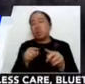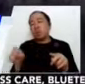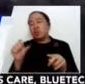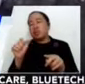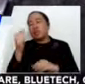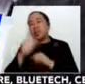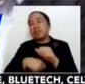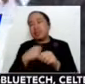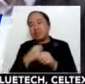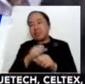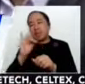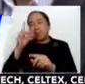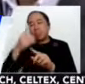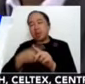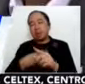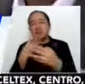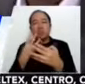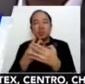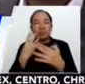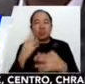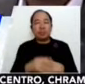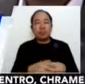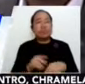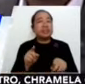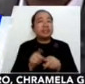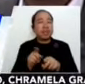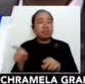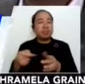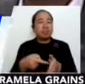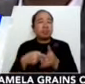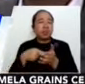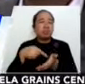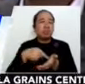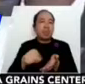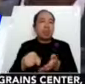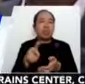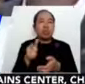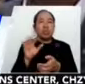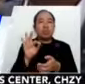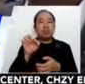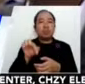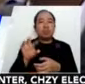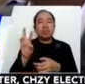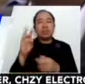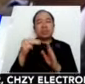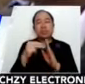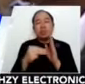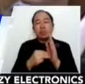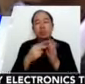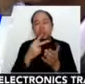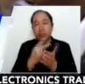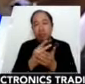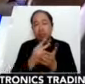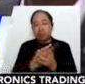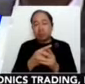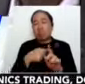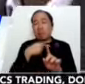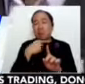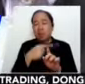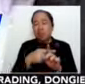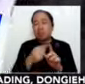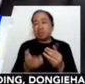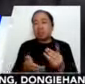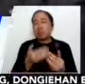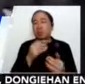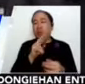conviction. Pinagmumulta rin siya ng mahigit 29.6 million pesos bukod pa sa mahigit 262